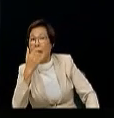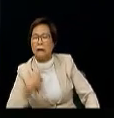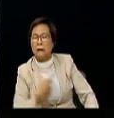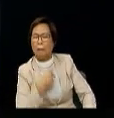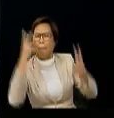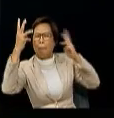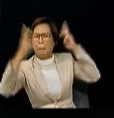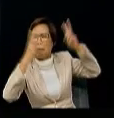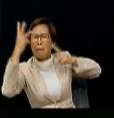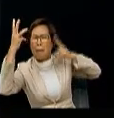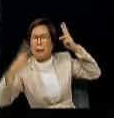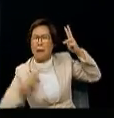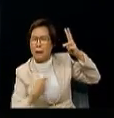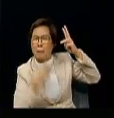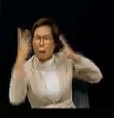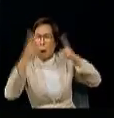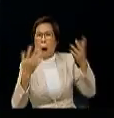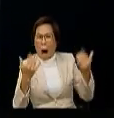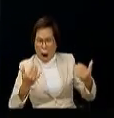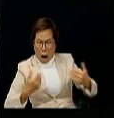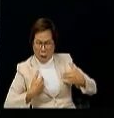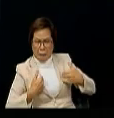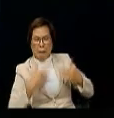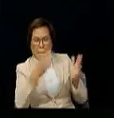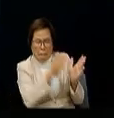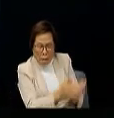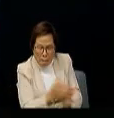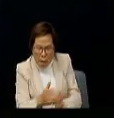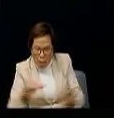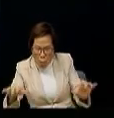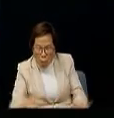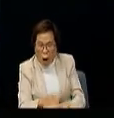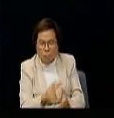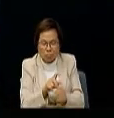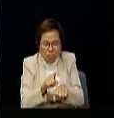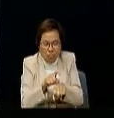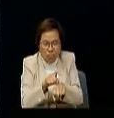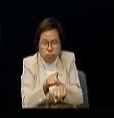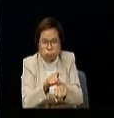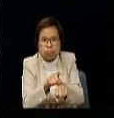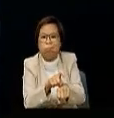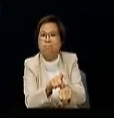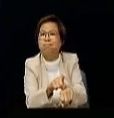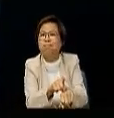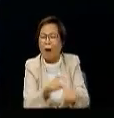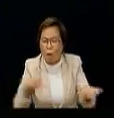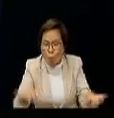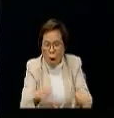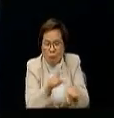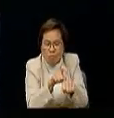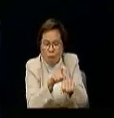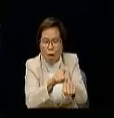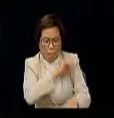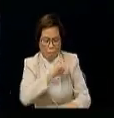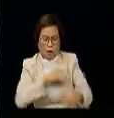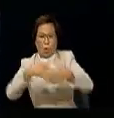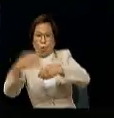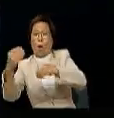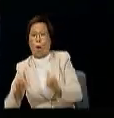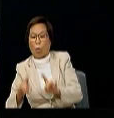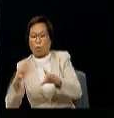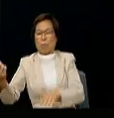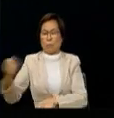atau bila ada use untuk membedakan pas selam yang begitu menteri luar ostralia